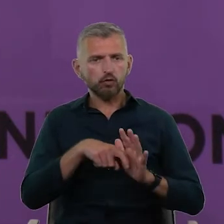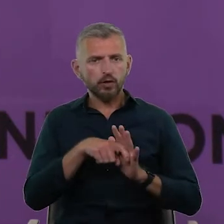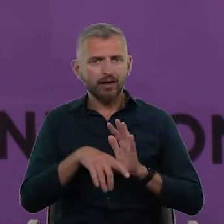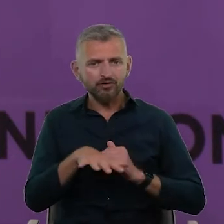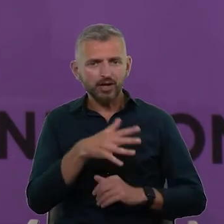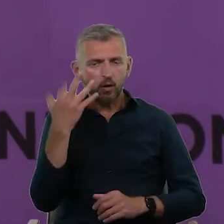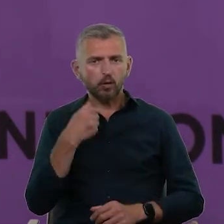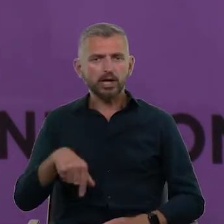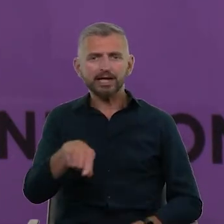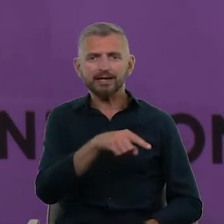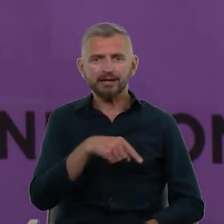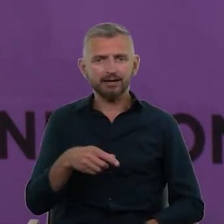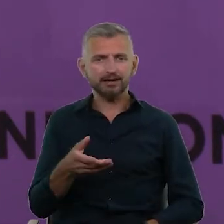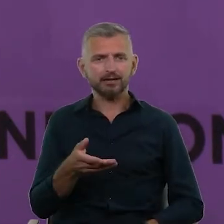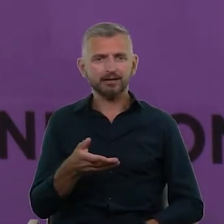коли їх